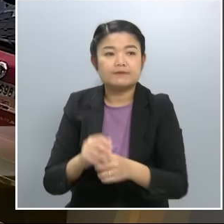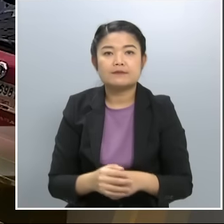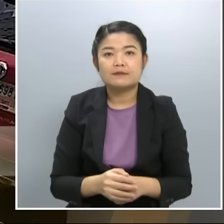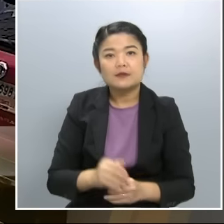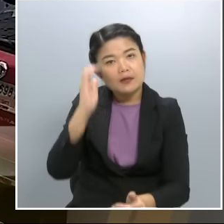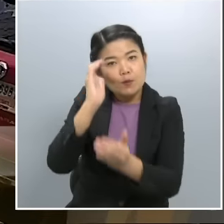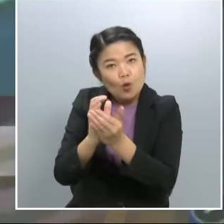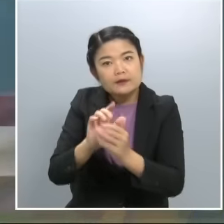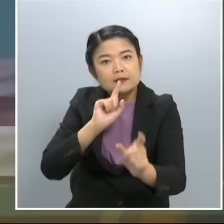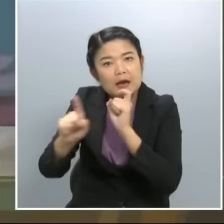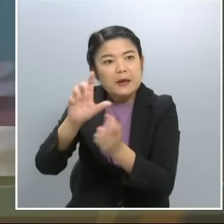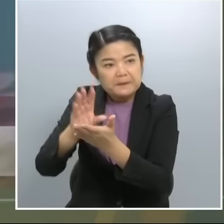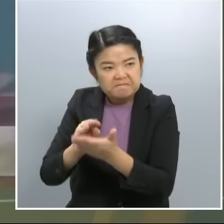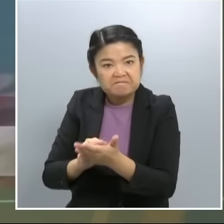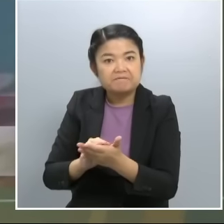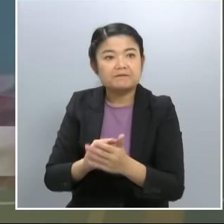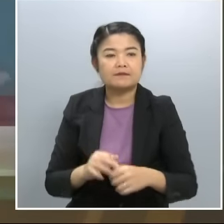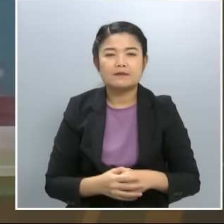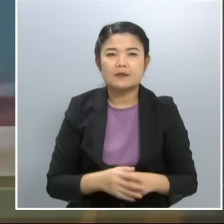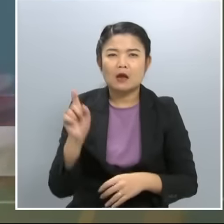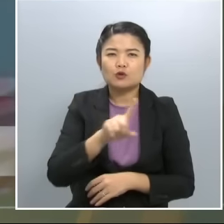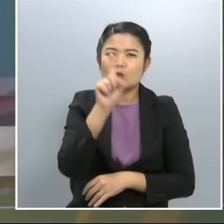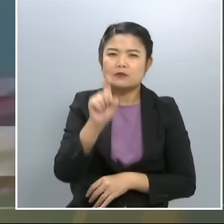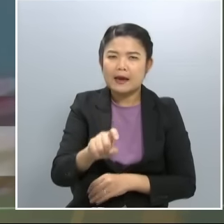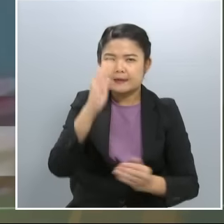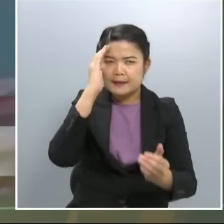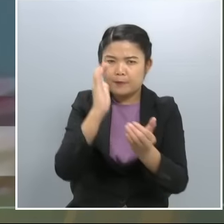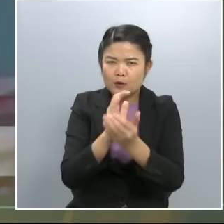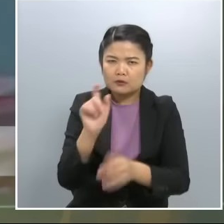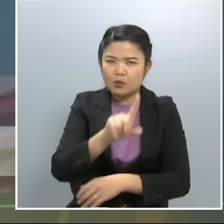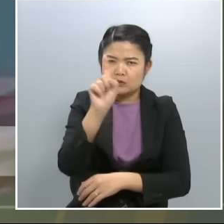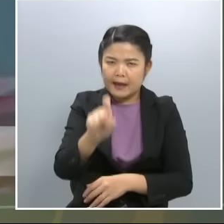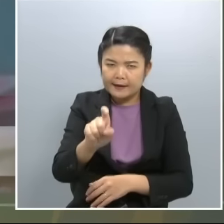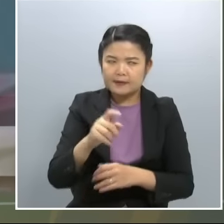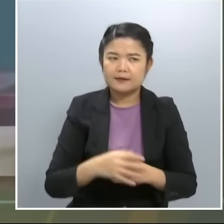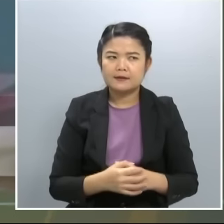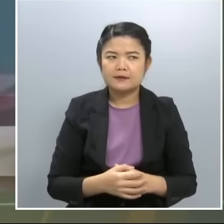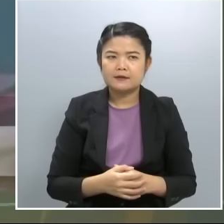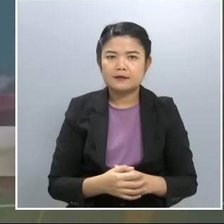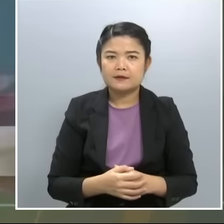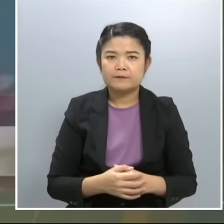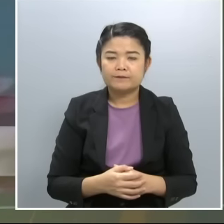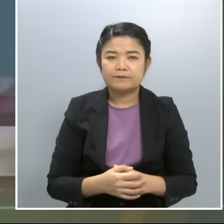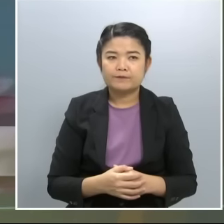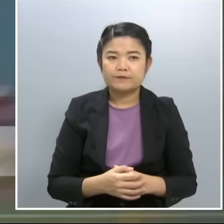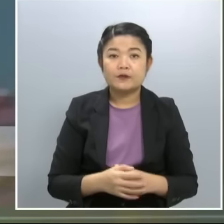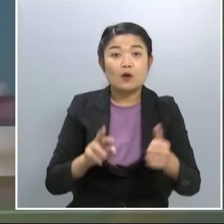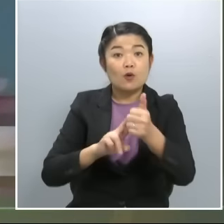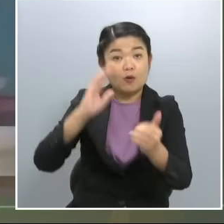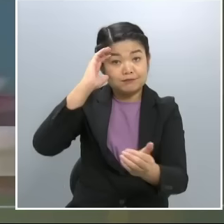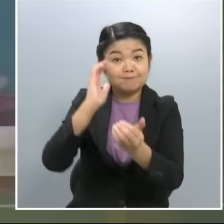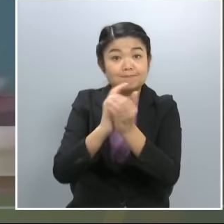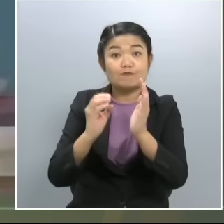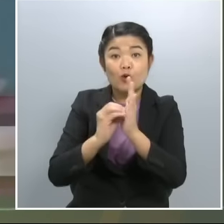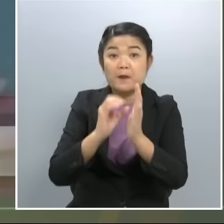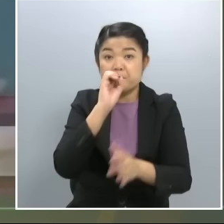ขณะที่อย่างที่เราสงสัยนั่นแหละอืตำรวจก็สงสัยพลตำรวจตรีนพสินสวัสบชารตำบลนครบาล